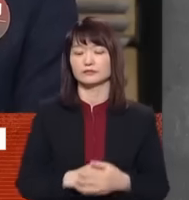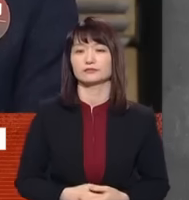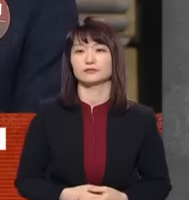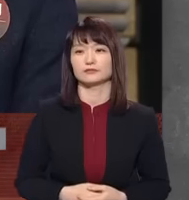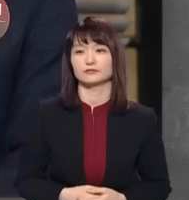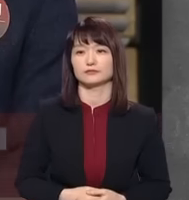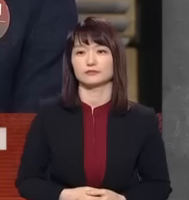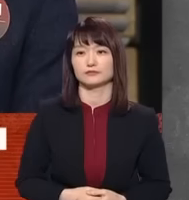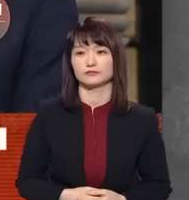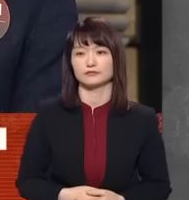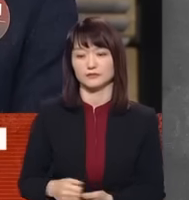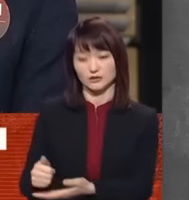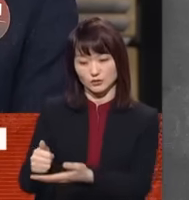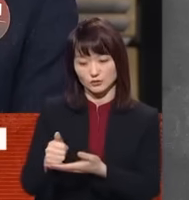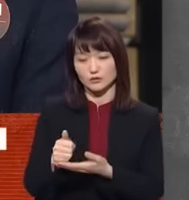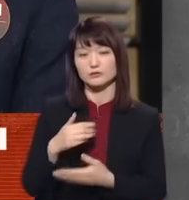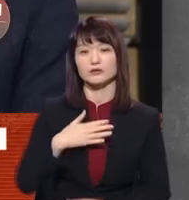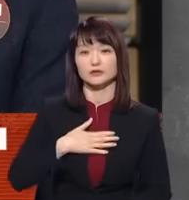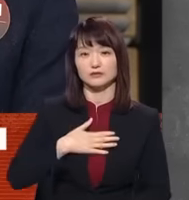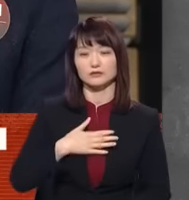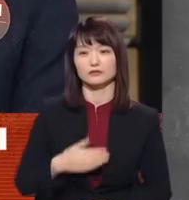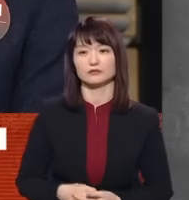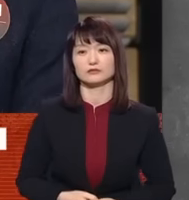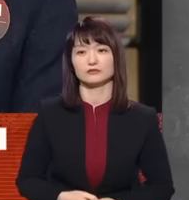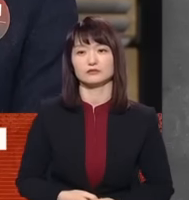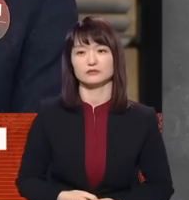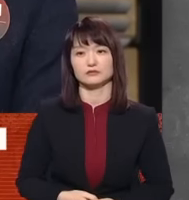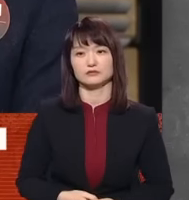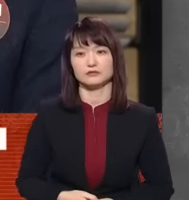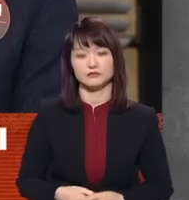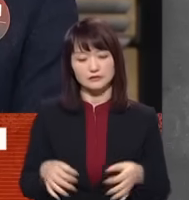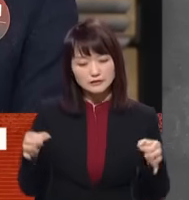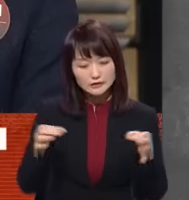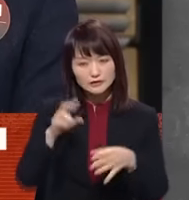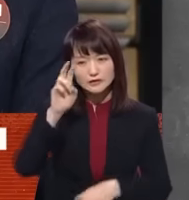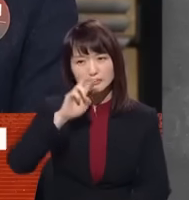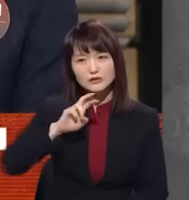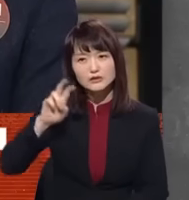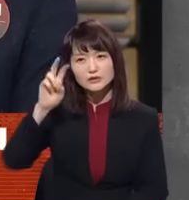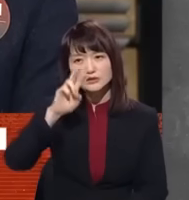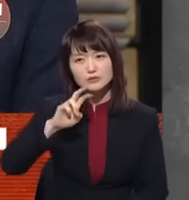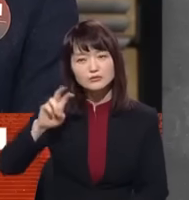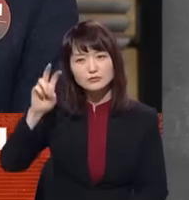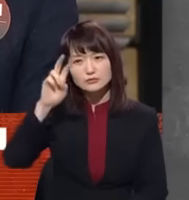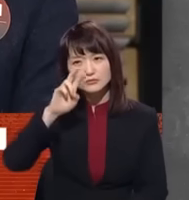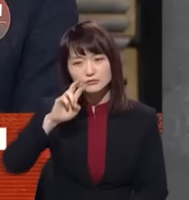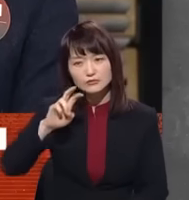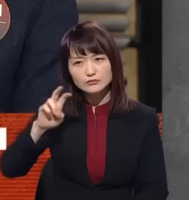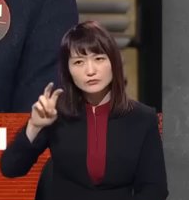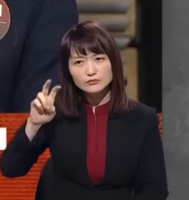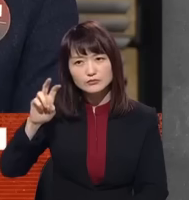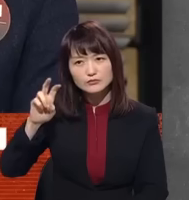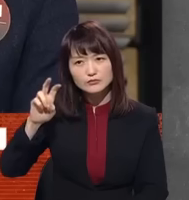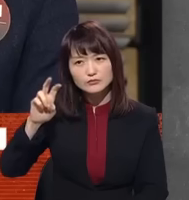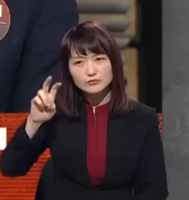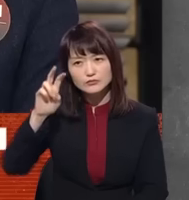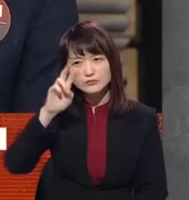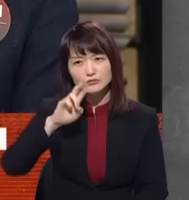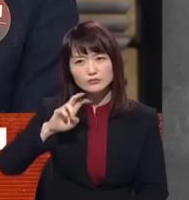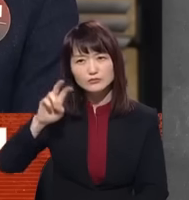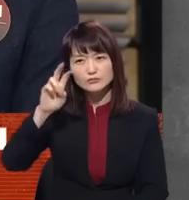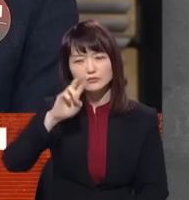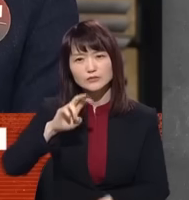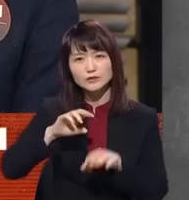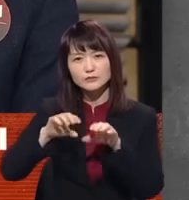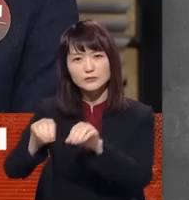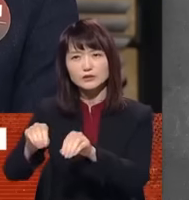정말 하객인 저도 잠깐 뭐 이렇게 음악이 이렇게 쭉 나오다가 한번 이렇게 노래가 삐끗하거나